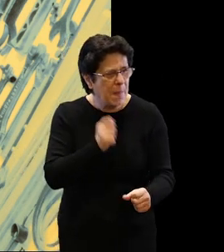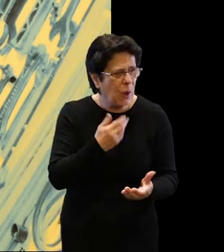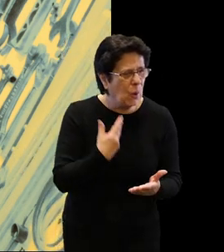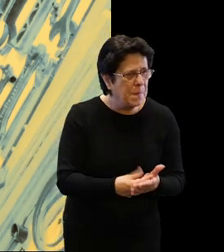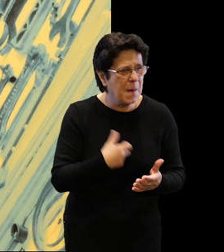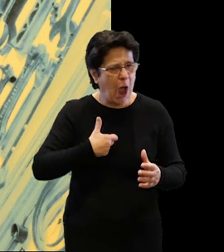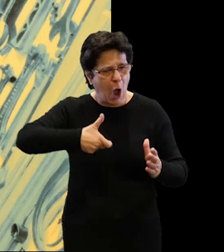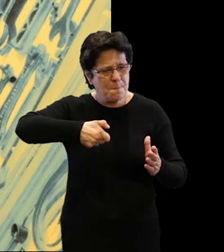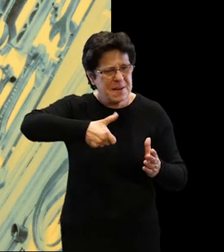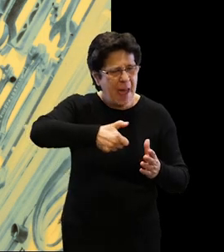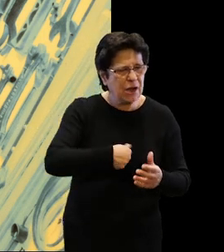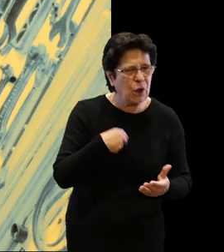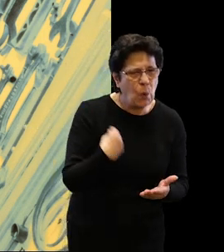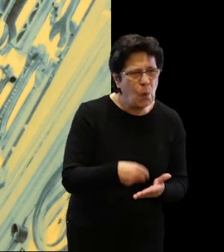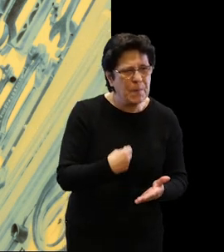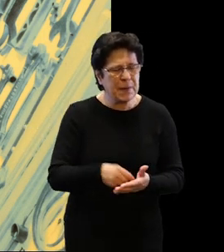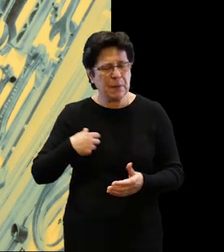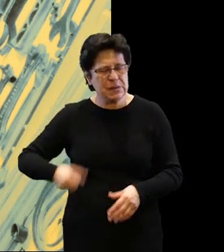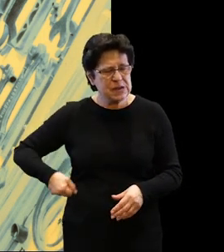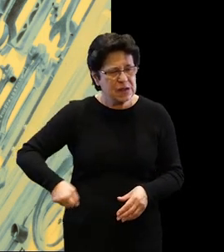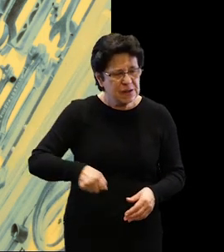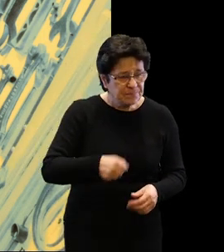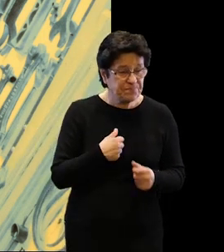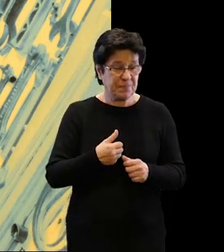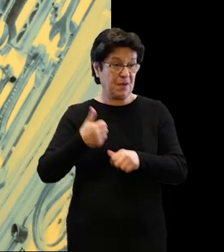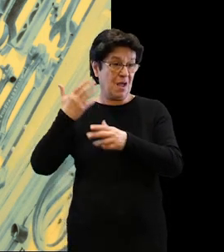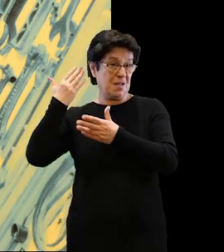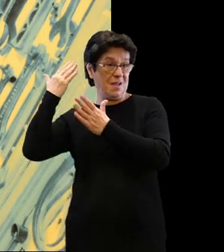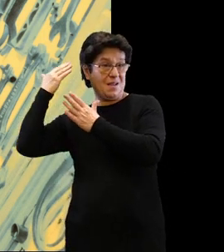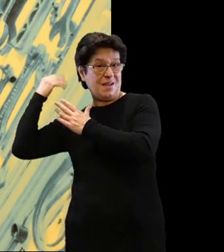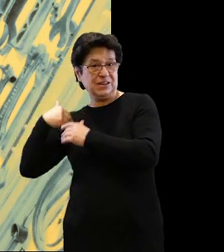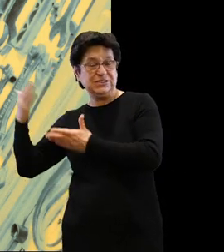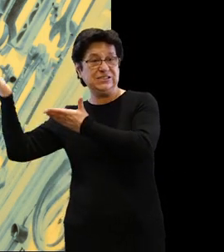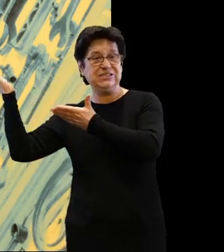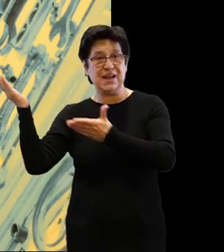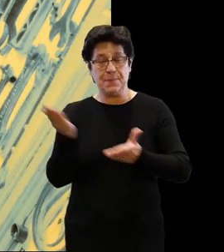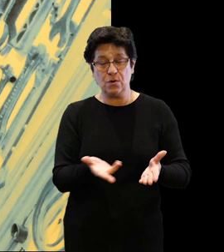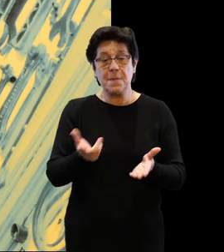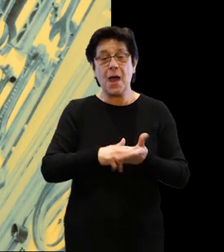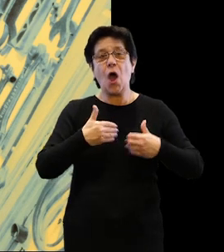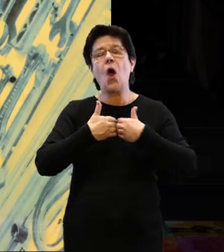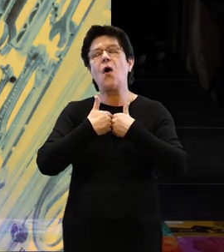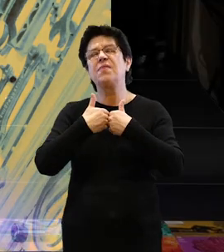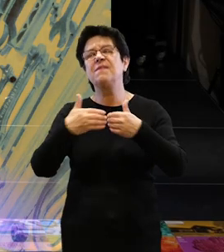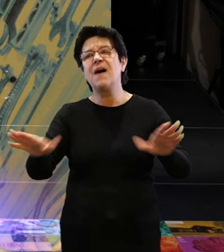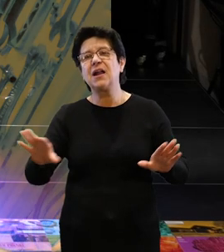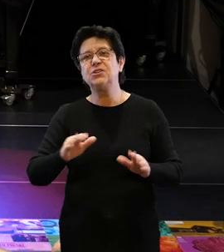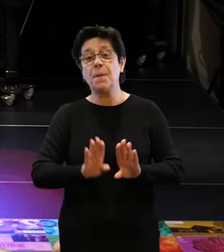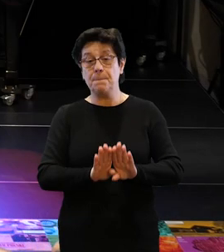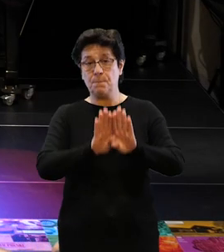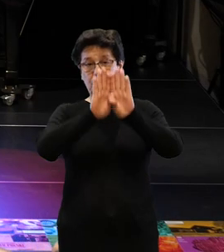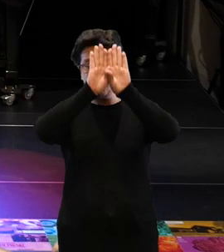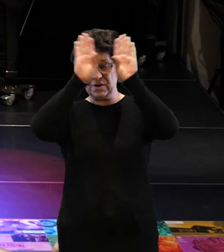kombinerki kupiłem parę lat temu zaprosił nas na otwarcie swojego muzeum Szczena mi opadła pojechaliśmy